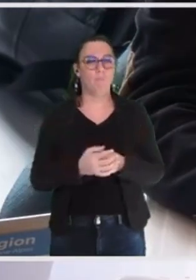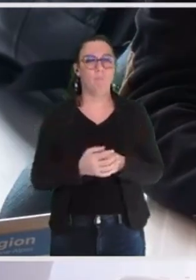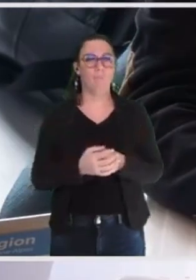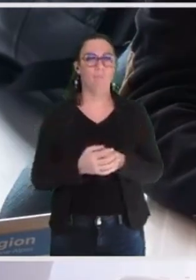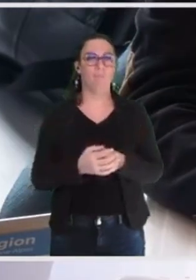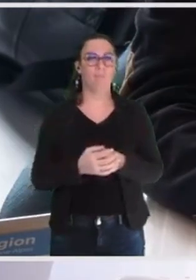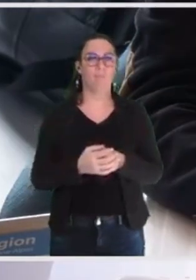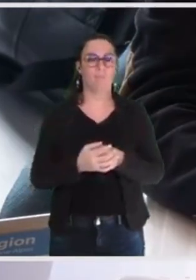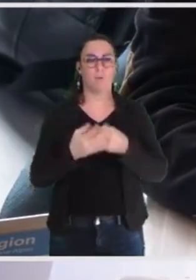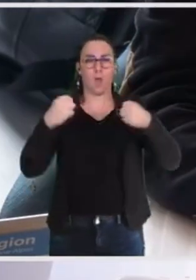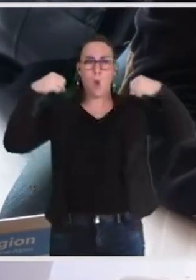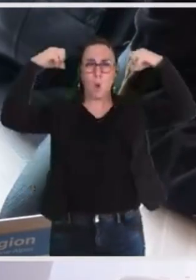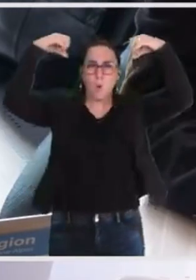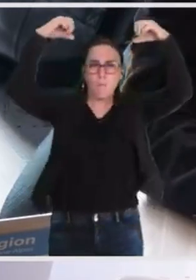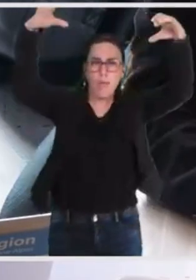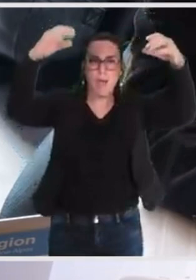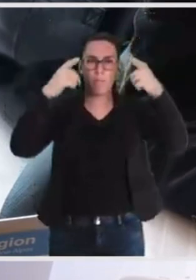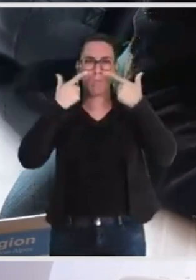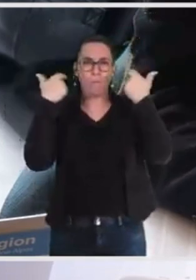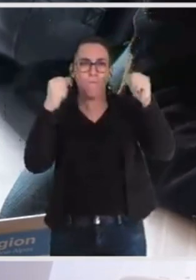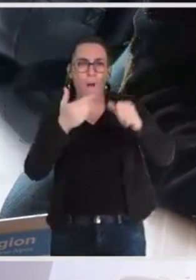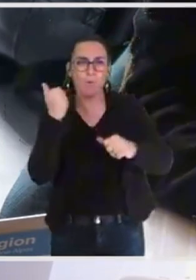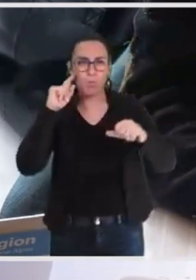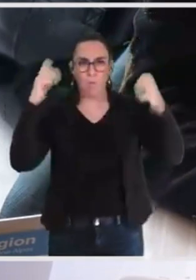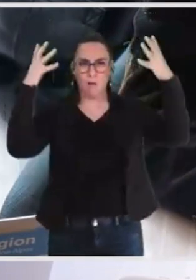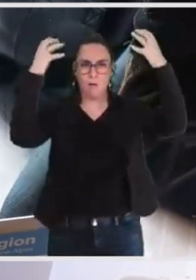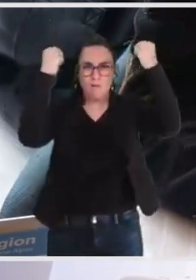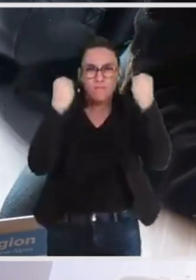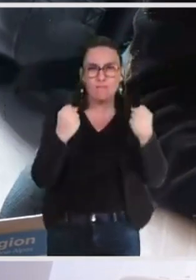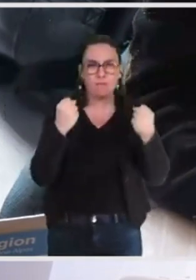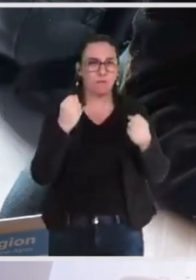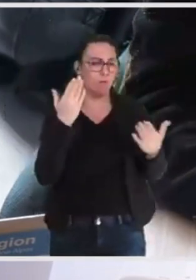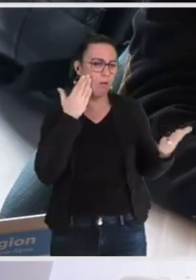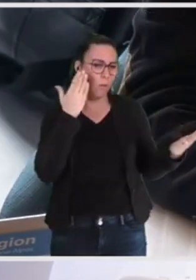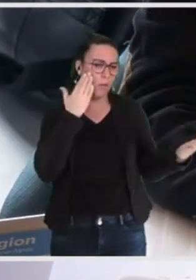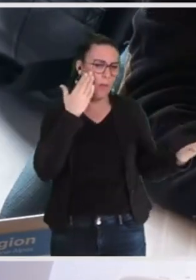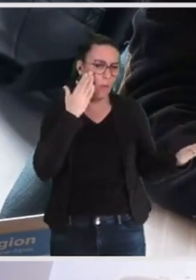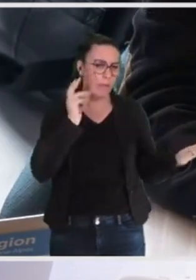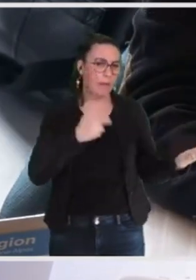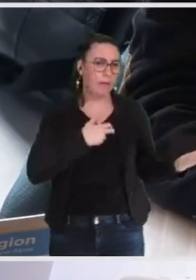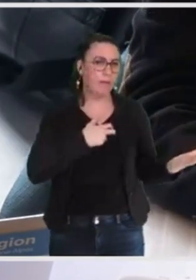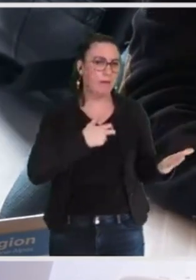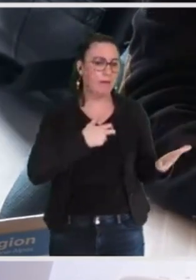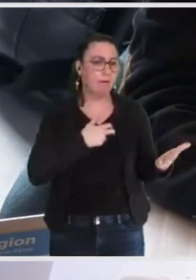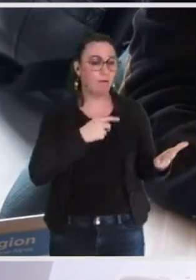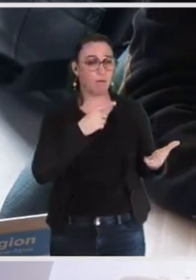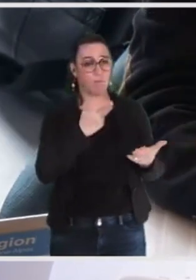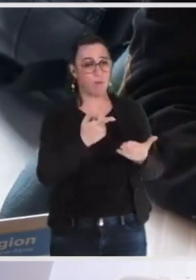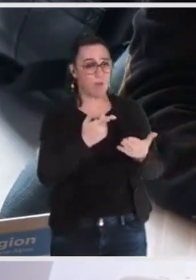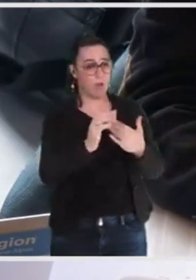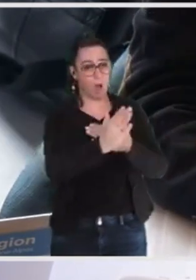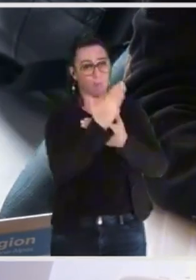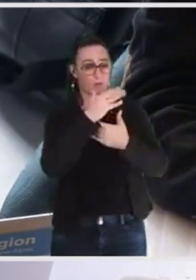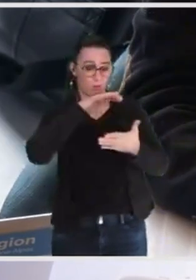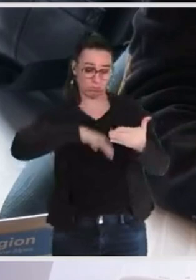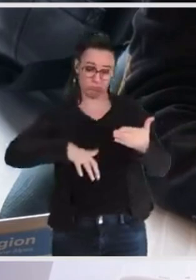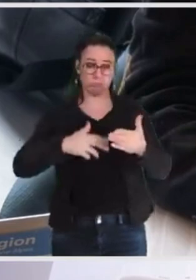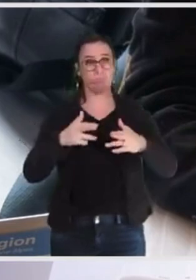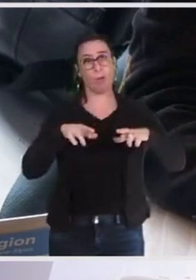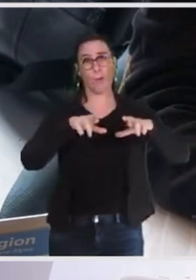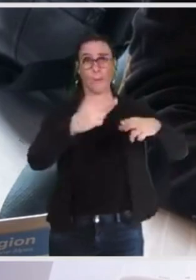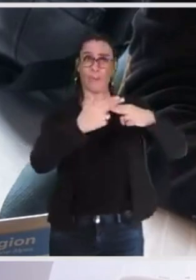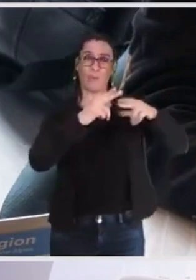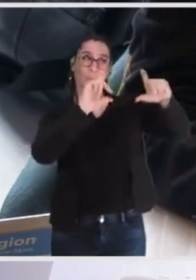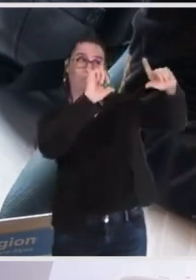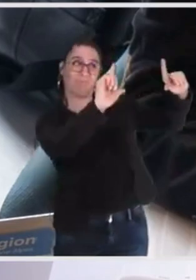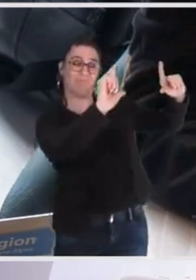visibilité, luminosité, etc. Enfin, vous connaissez tous ces sujets-là. Et là, vous nous parlez des noms des rues et